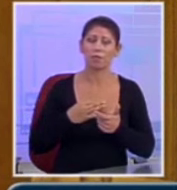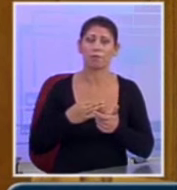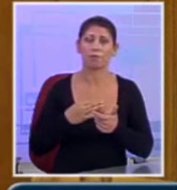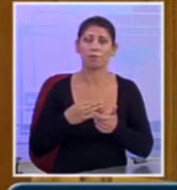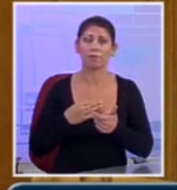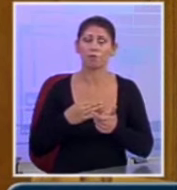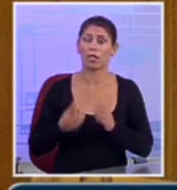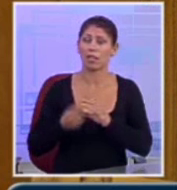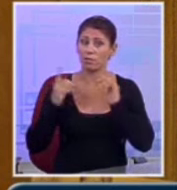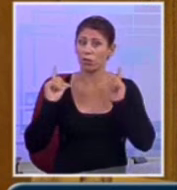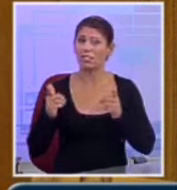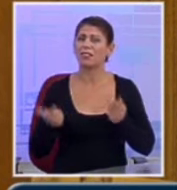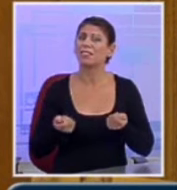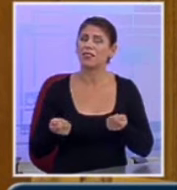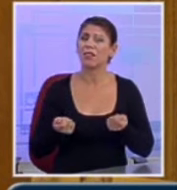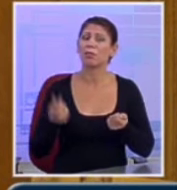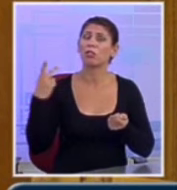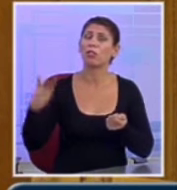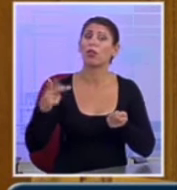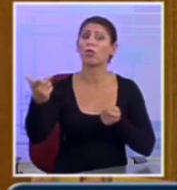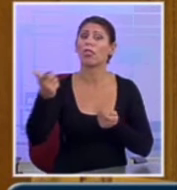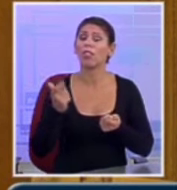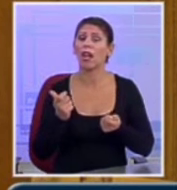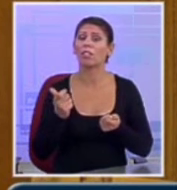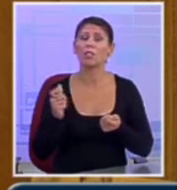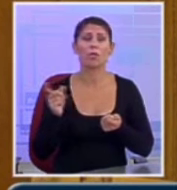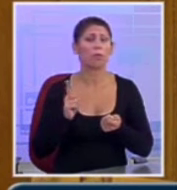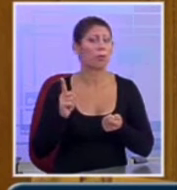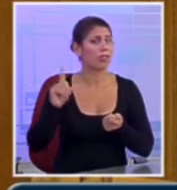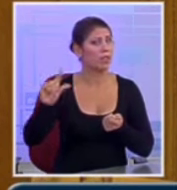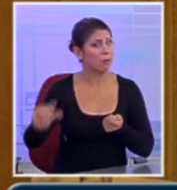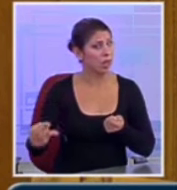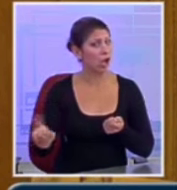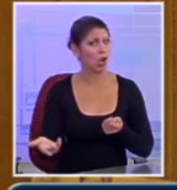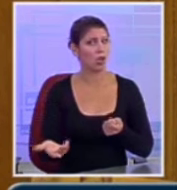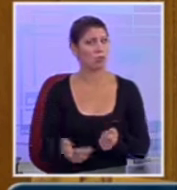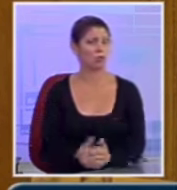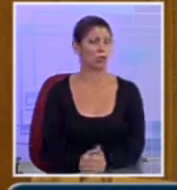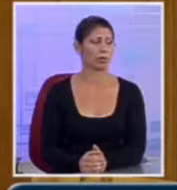ας μας πει και η αξιωματική αντιπολίτευση τι θα γίνει με το δικό της δάνειο, το οποίο δεν είναι ευκαταφρόνητο.